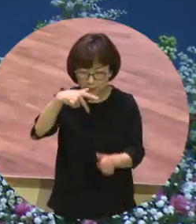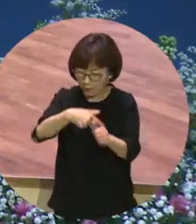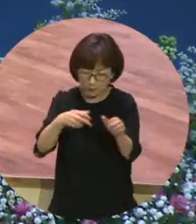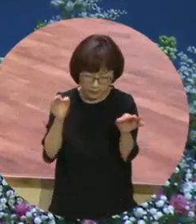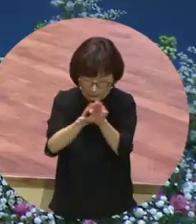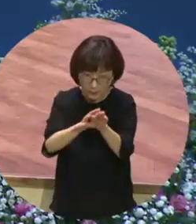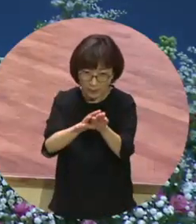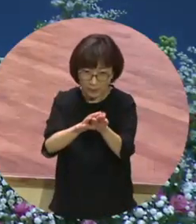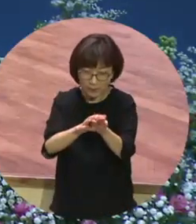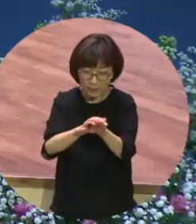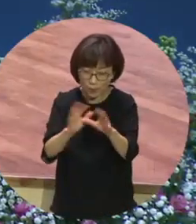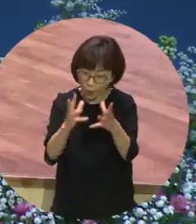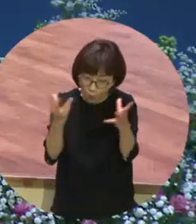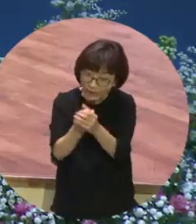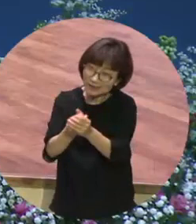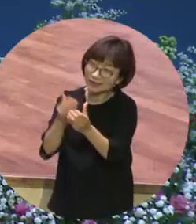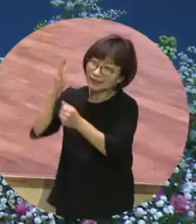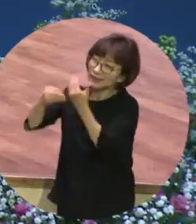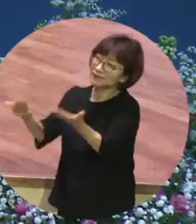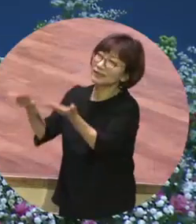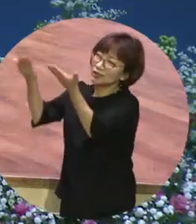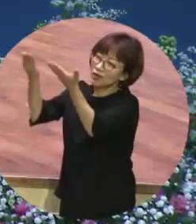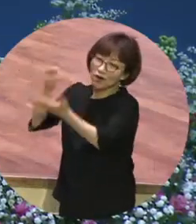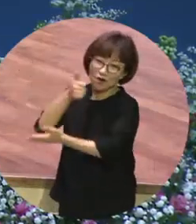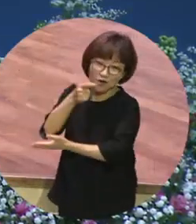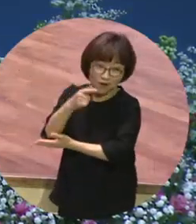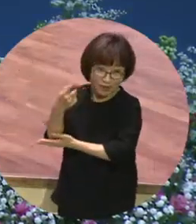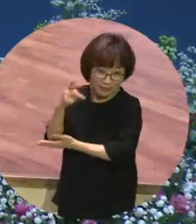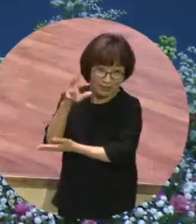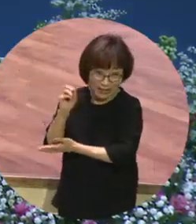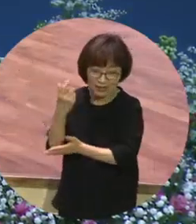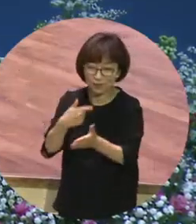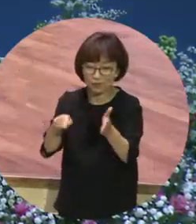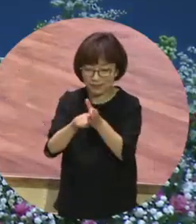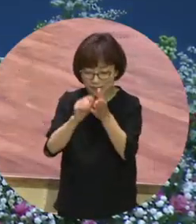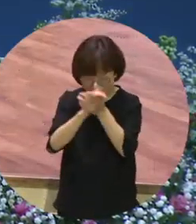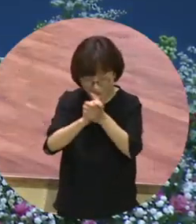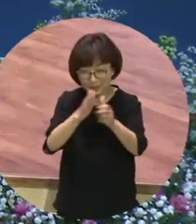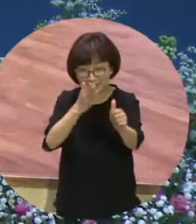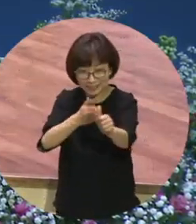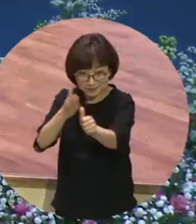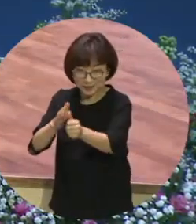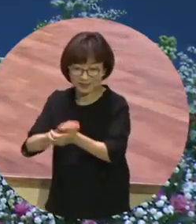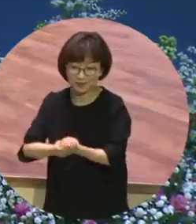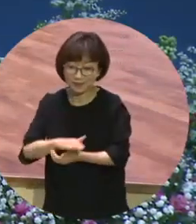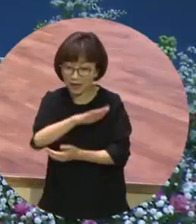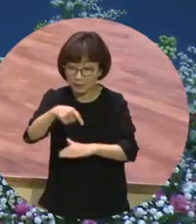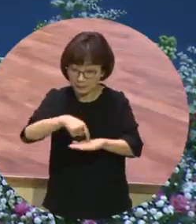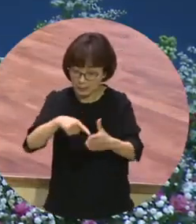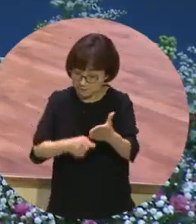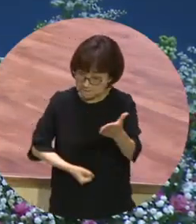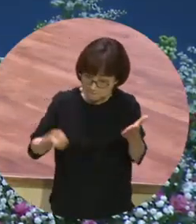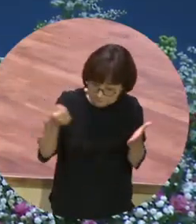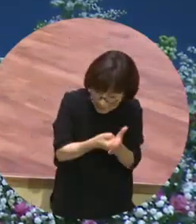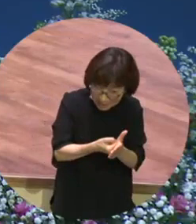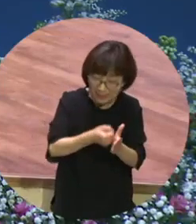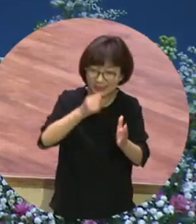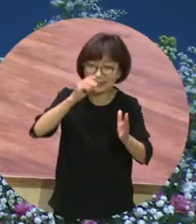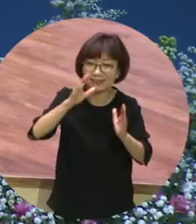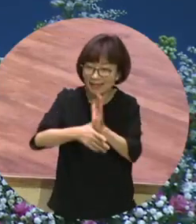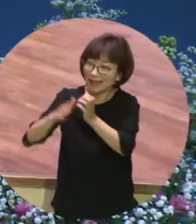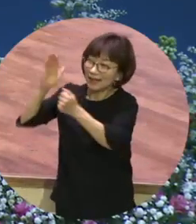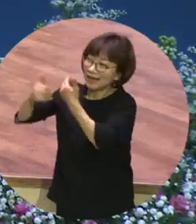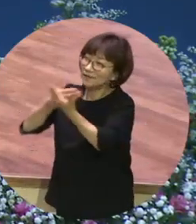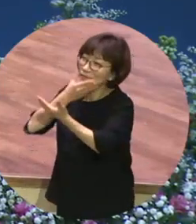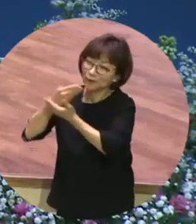복을 주시겠다 하지 않습니까? 헌신하는 그 순간, 결단하는 그 순간부터 복을 주시겠다고 말씀하십니다. 본문 20절